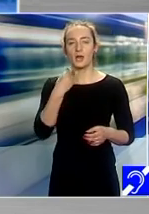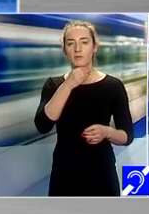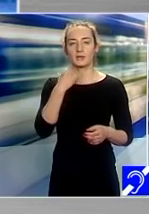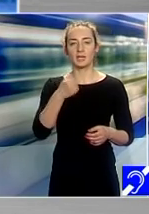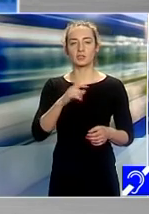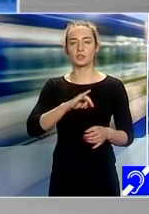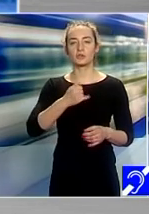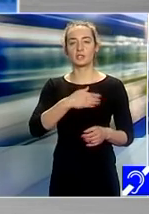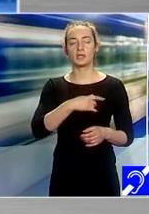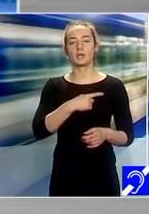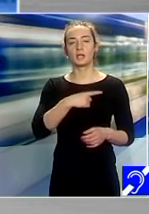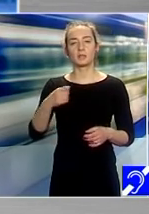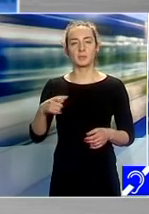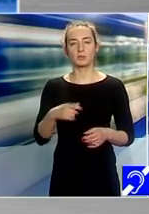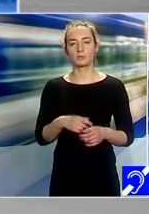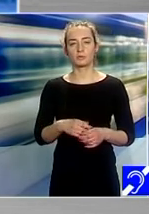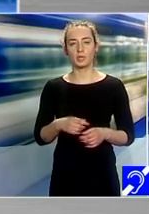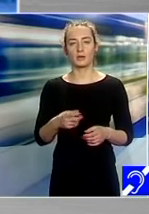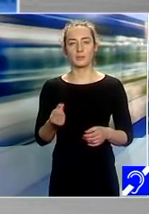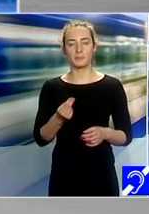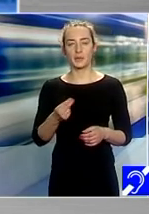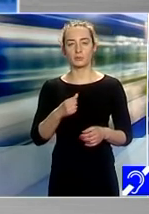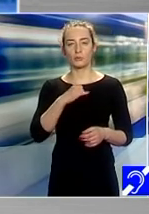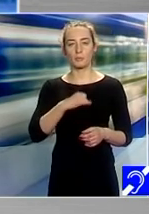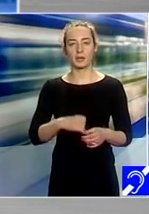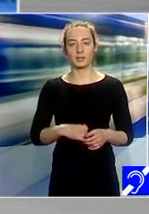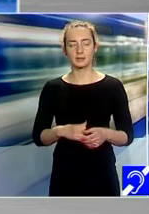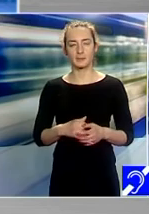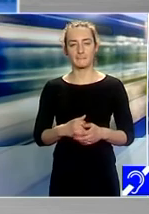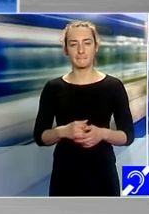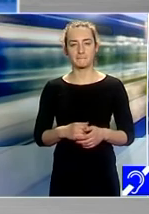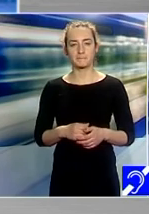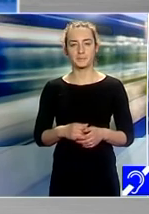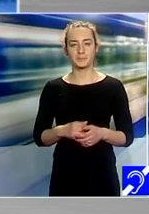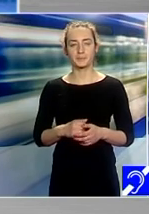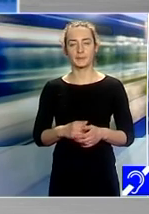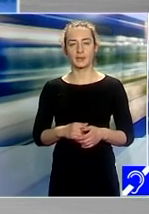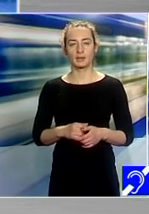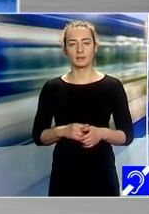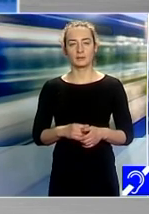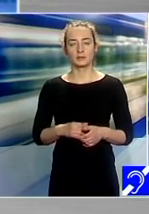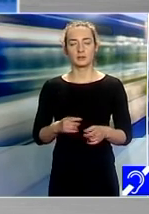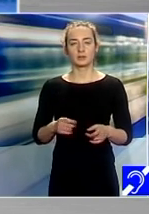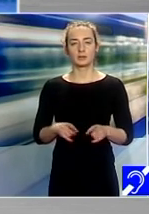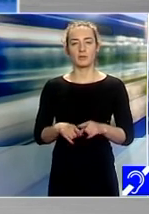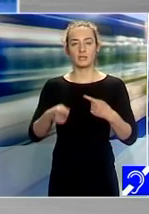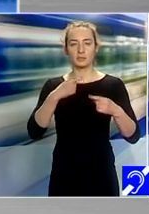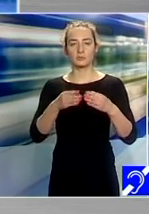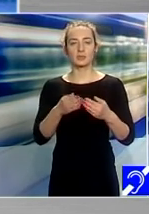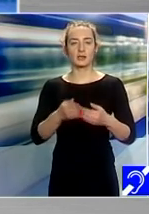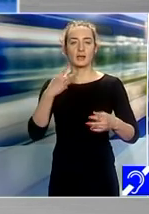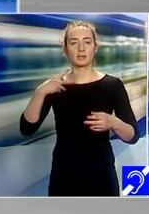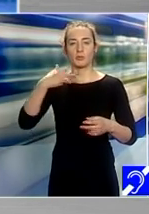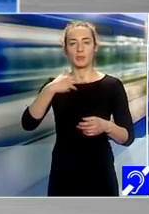sunt dezavantajele. Deci asta ar trebui să intre pe undeva în sistemul de discuție preoperatorie cu